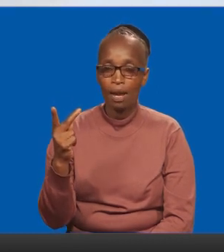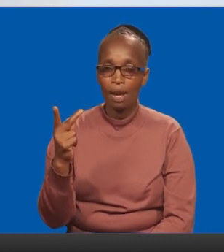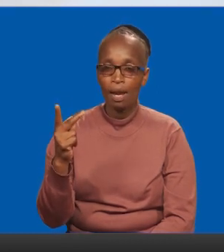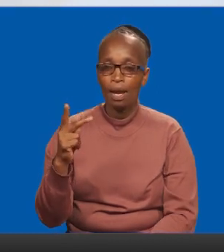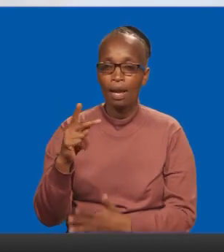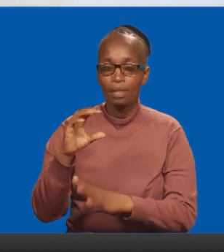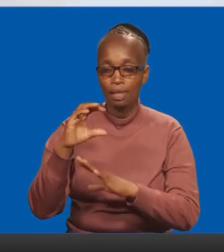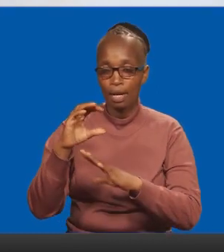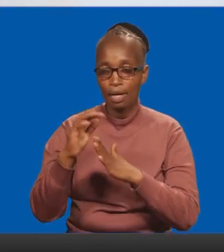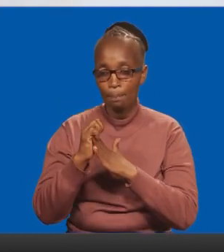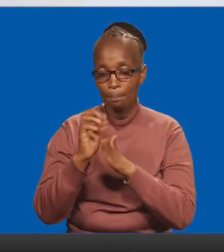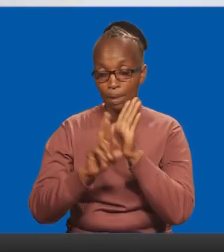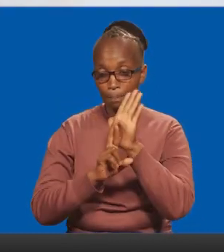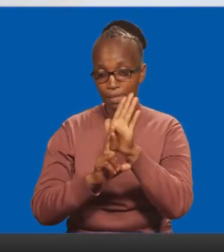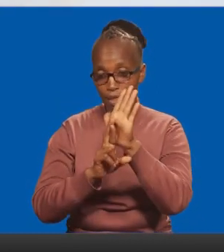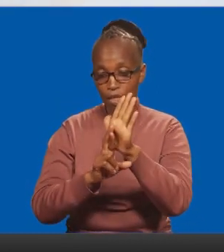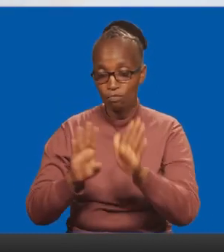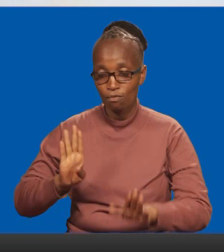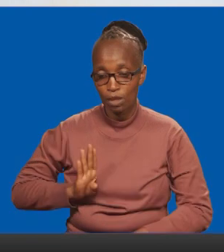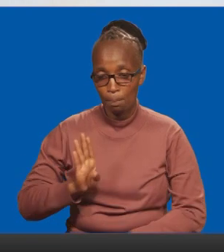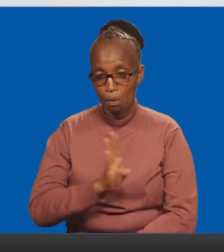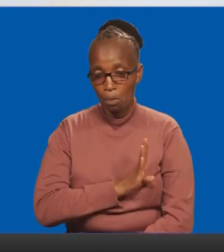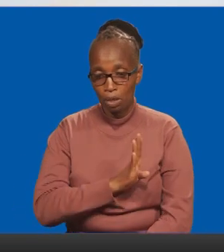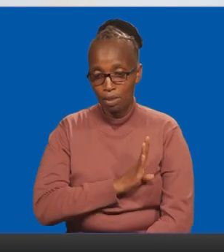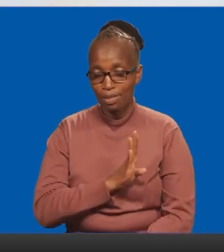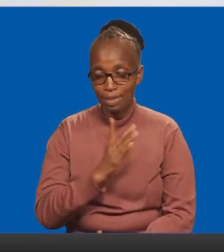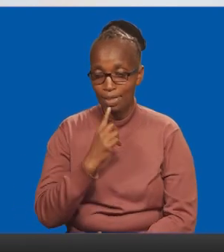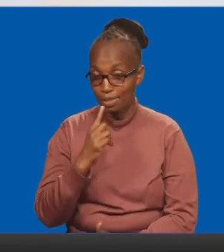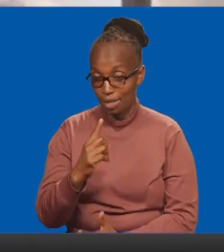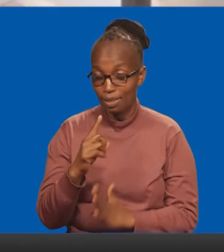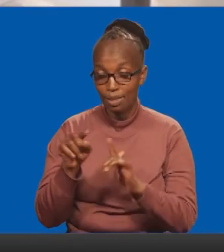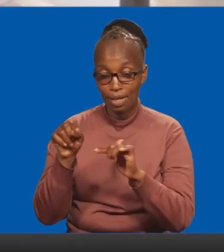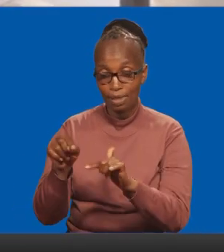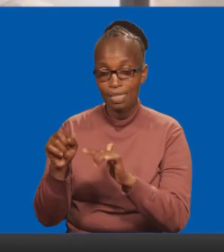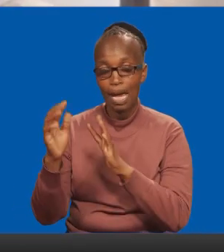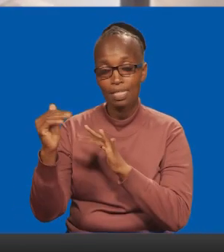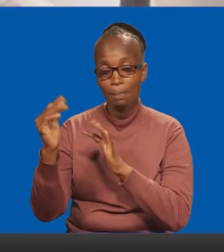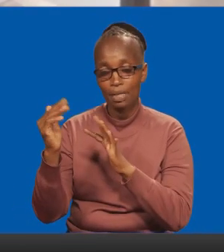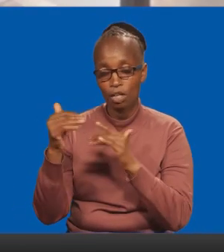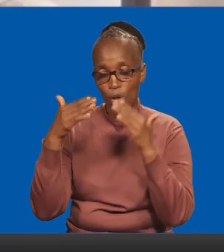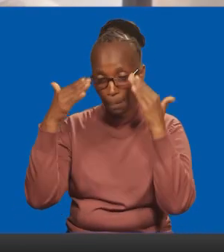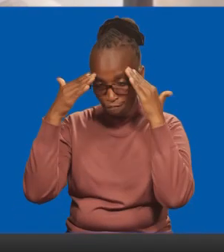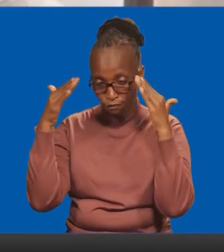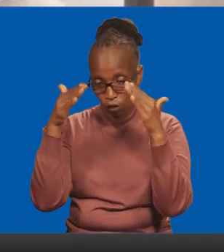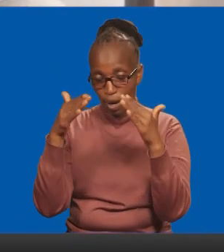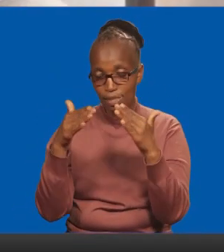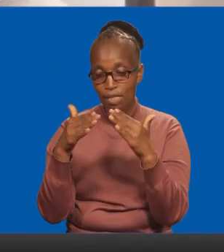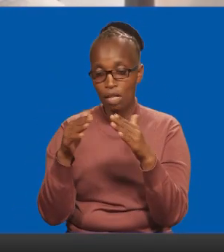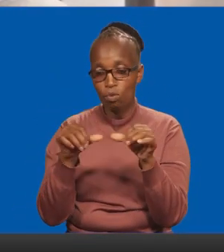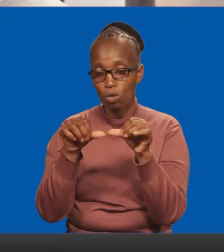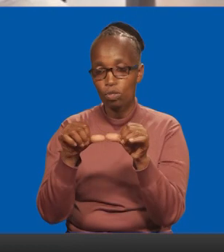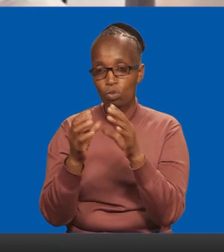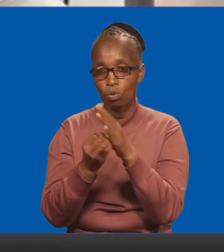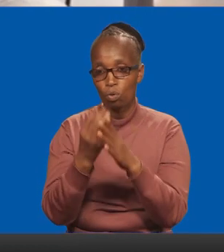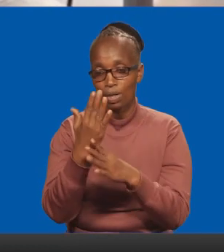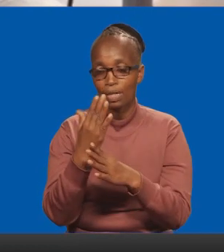Mwenyekiti wa bodi ya hazina ya utalii nchini Samson Kipkoech, akisema viwango vya juu vya vituo vya kitalii vinapaswa kuzingatiwa ili kupiga jeki